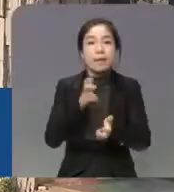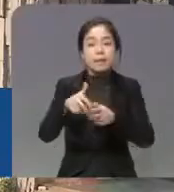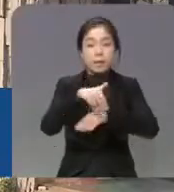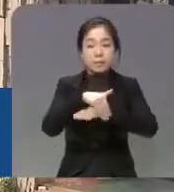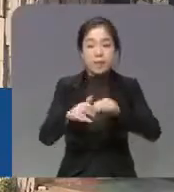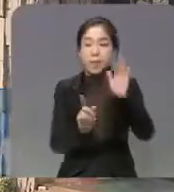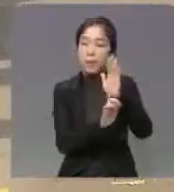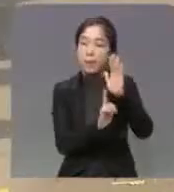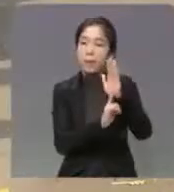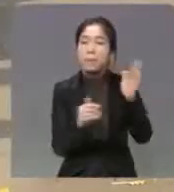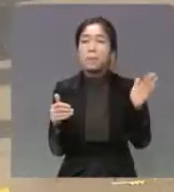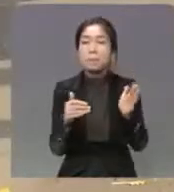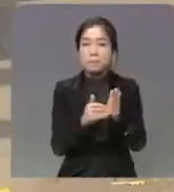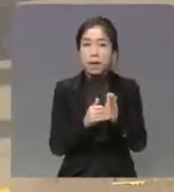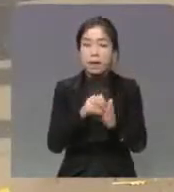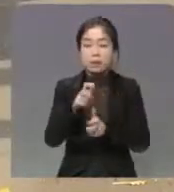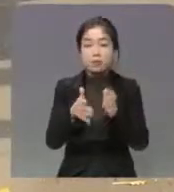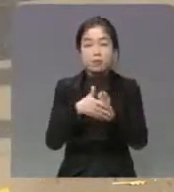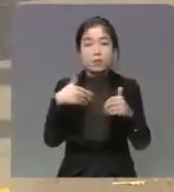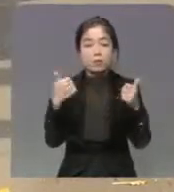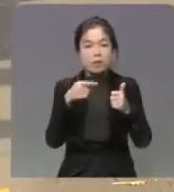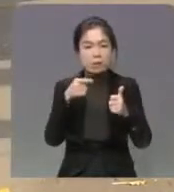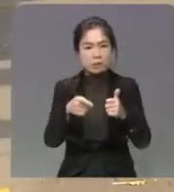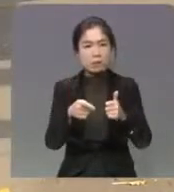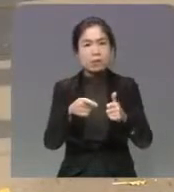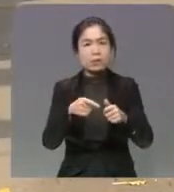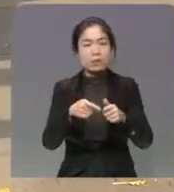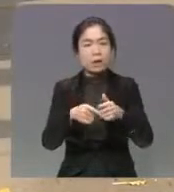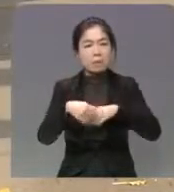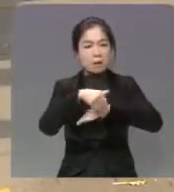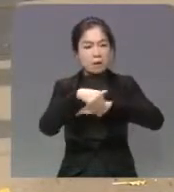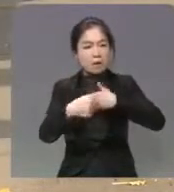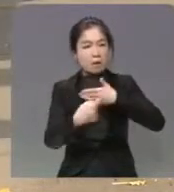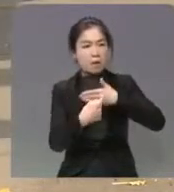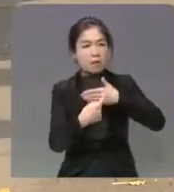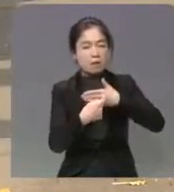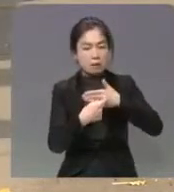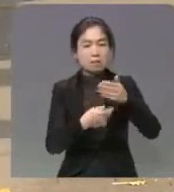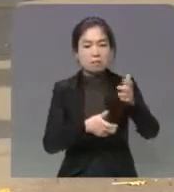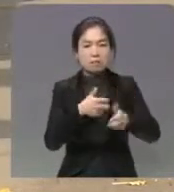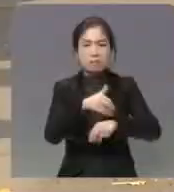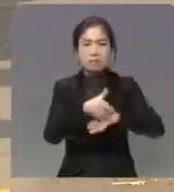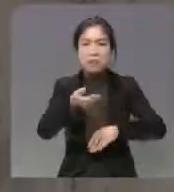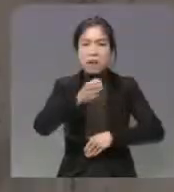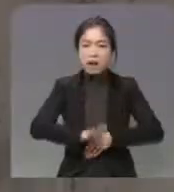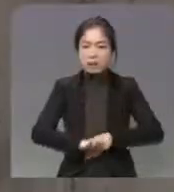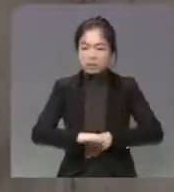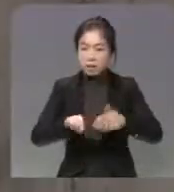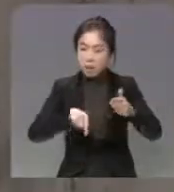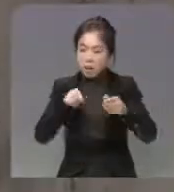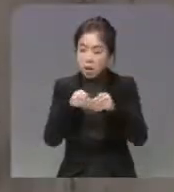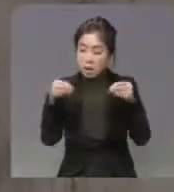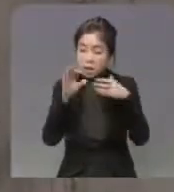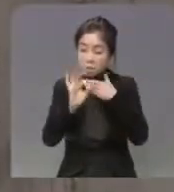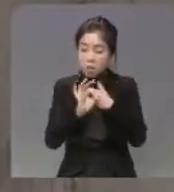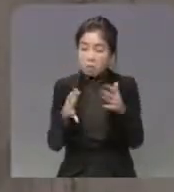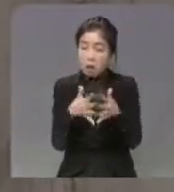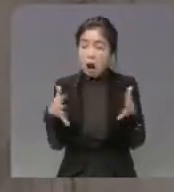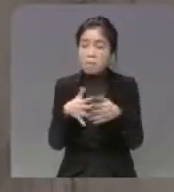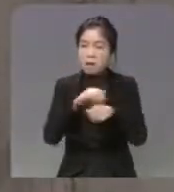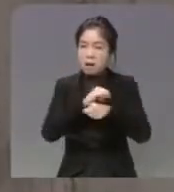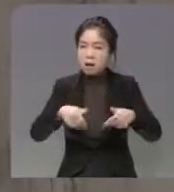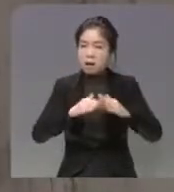계획을 공개했고 광주시 의회는 해당 사업이 전략 사업을 명분으로 한 대규모 아파트 단지 조성이라며